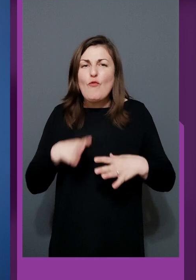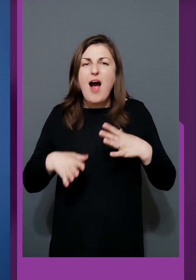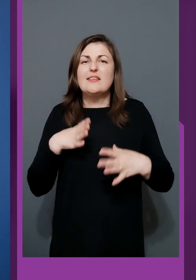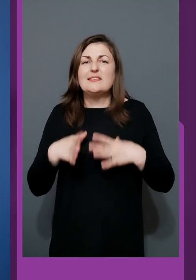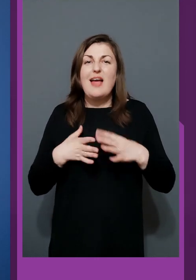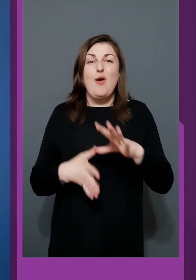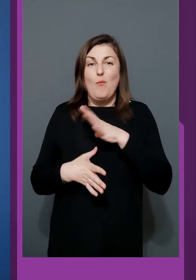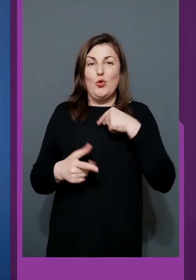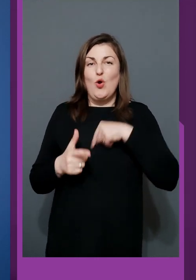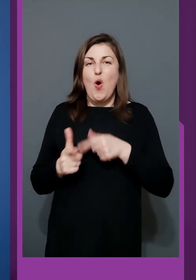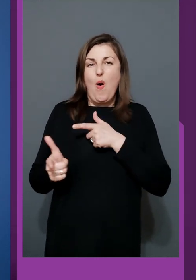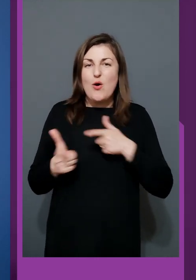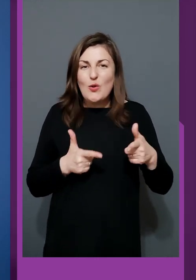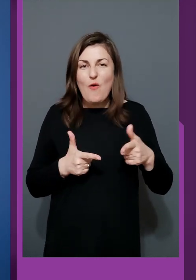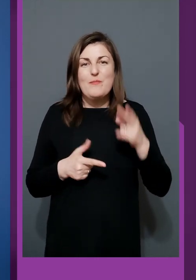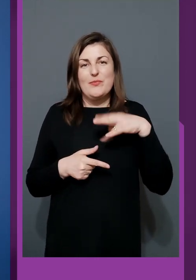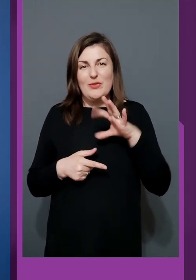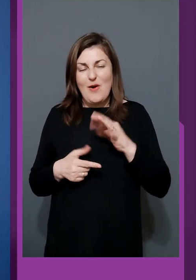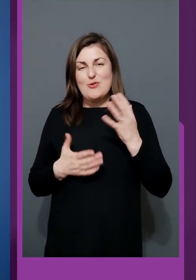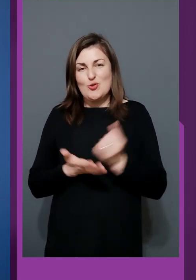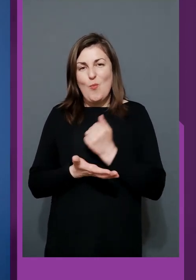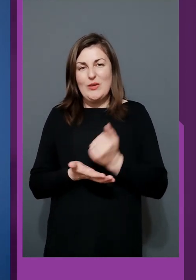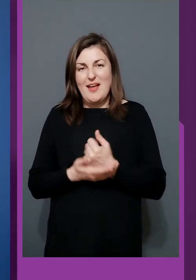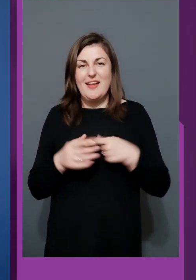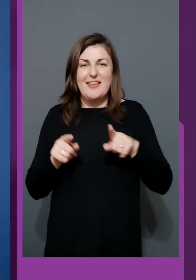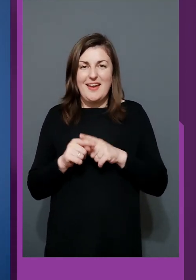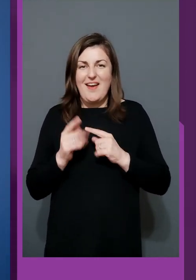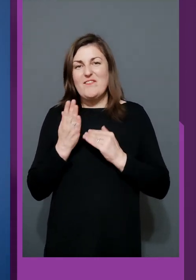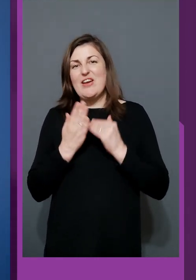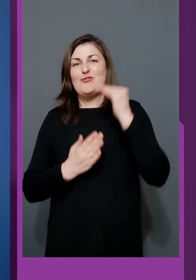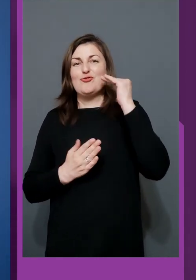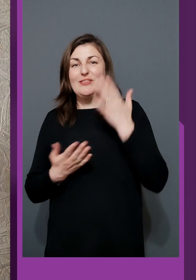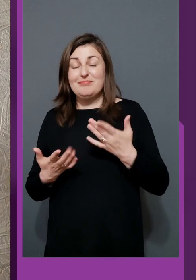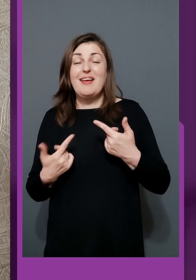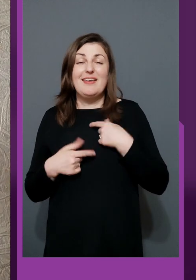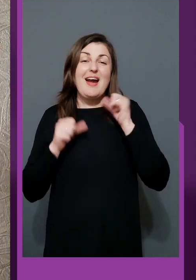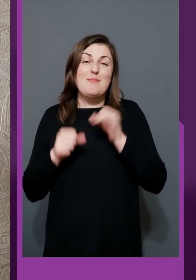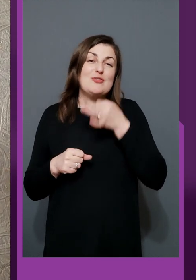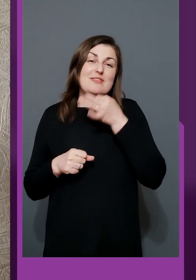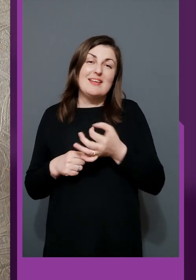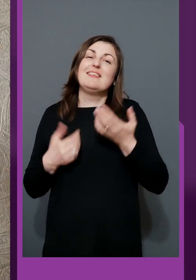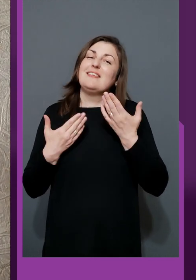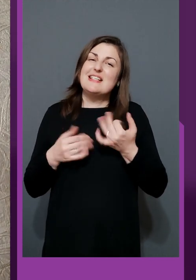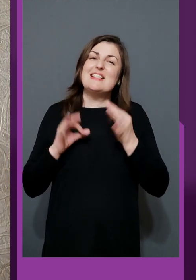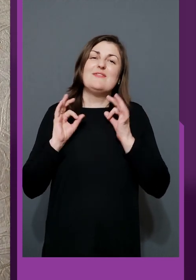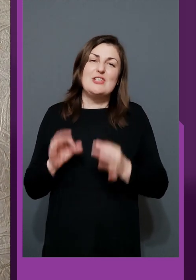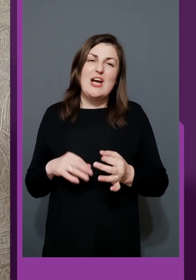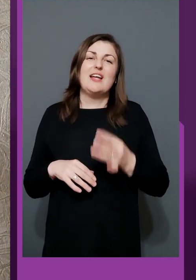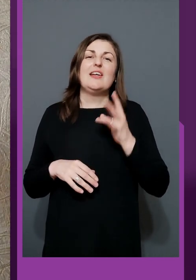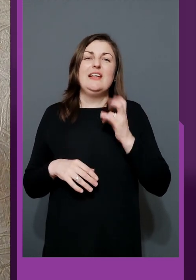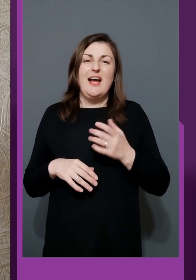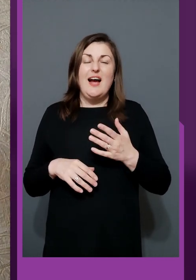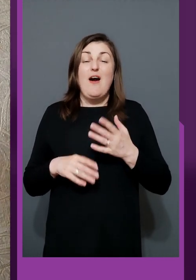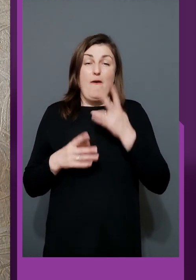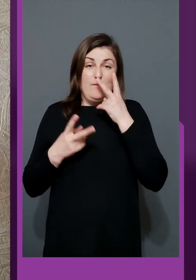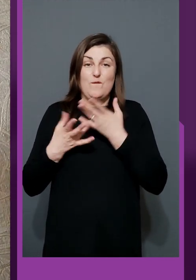тренуватися і бути готовими до здобуття таких вершин я можу сказати що так звичайно